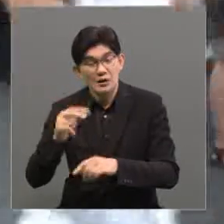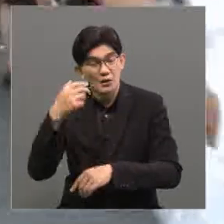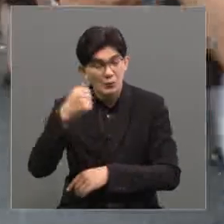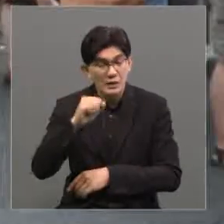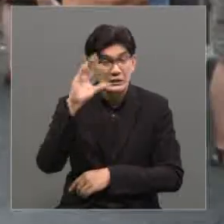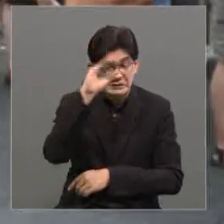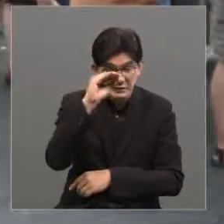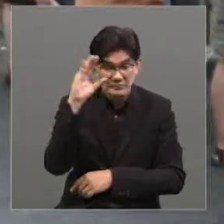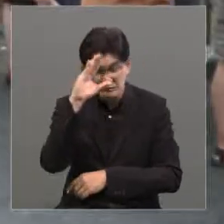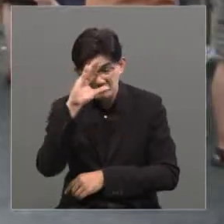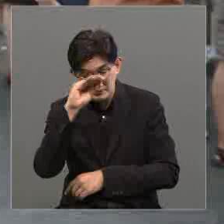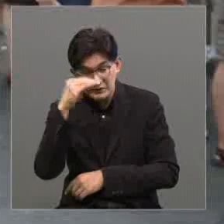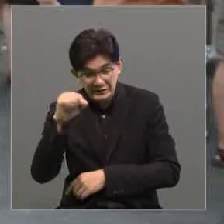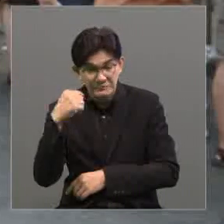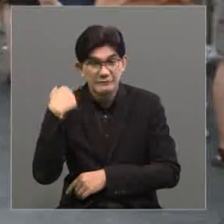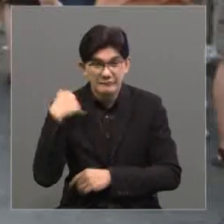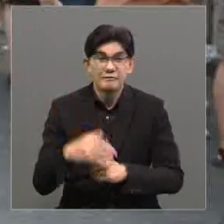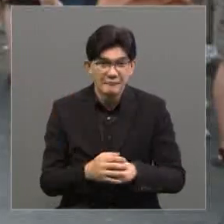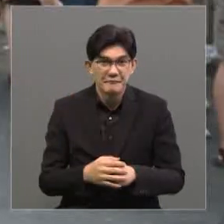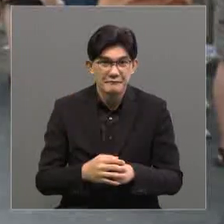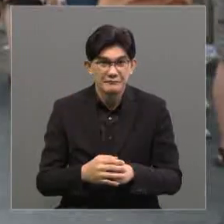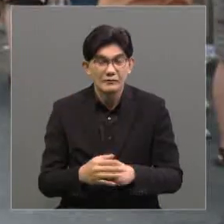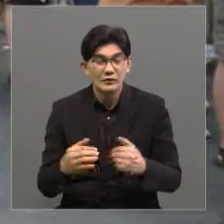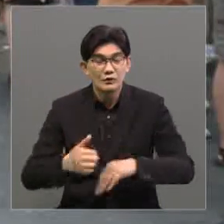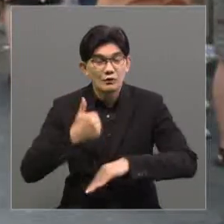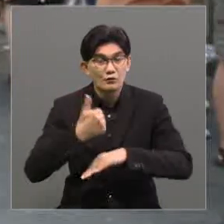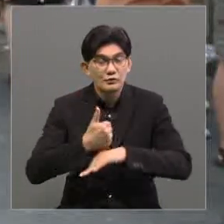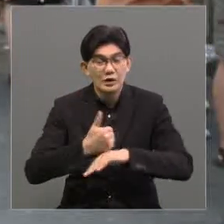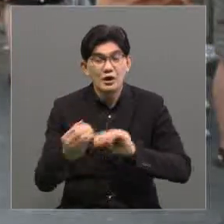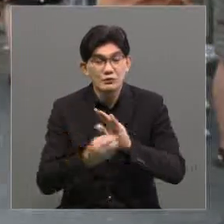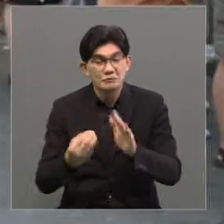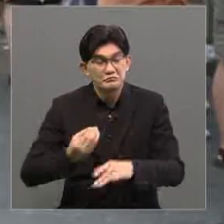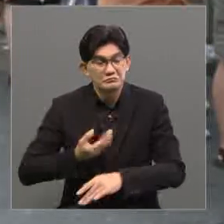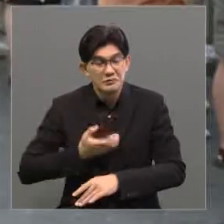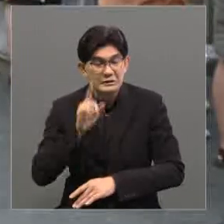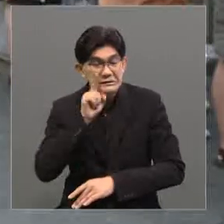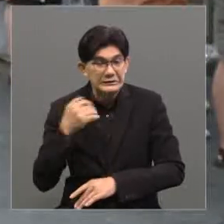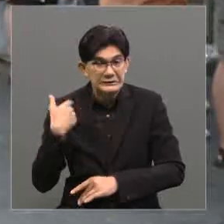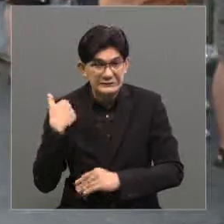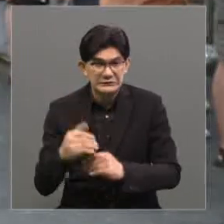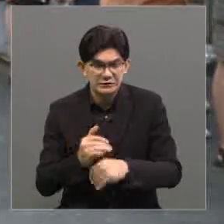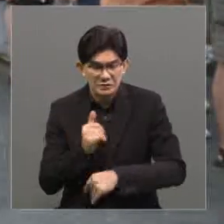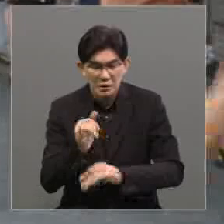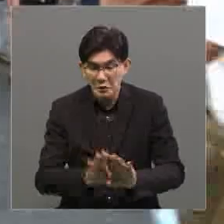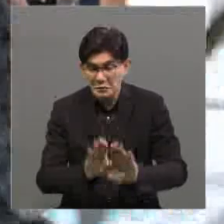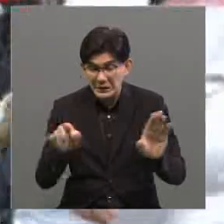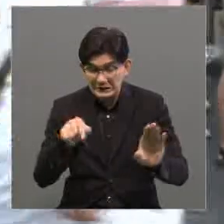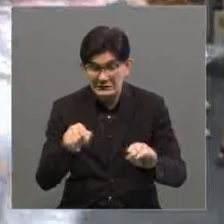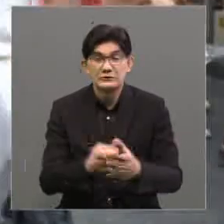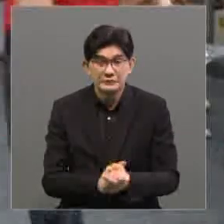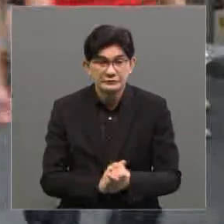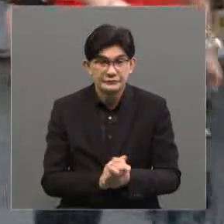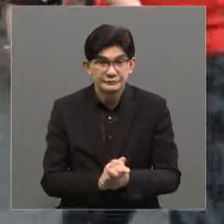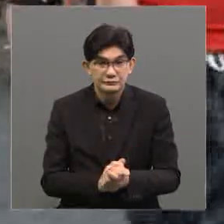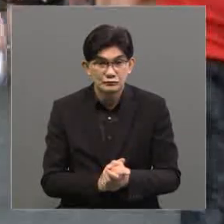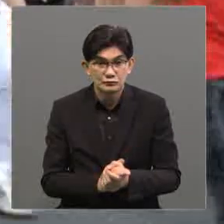นะครับและเมื่อสักครู่ที่ผ่านมาครับคุณชัชชาติสิทธิพันธ์ผู้ว่าราชการกรุงเทพมหานครได้เดินทางมาเปิดงานที่นี่นะครับท่ามกล